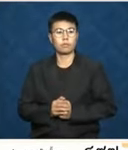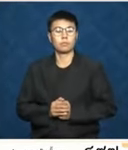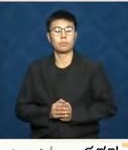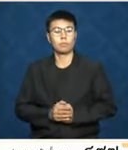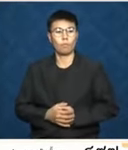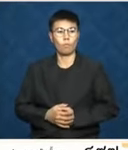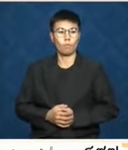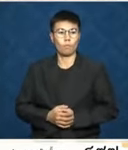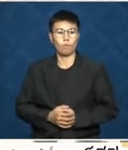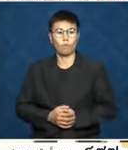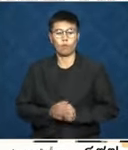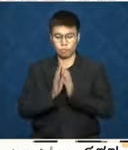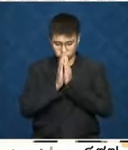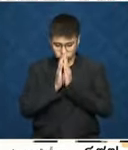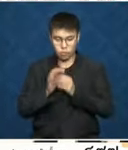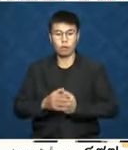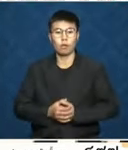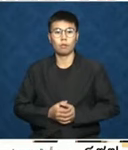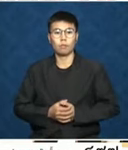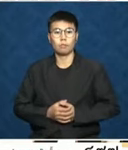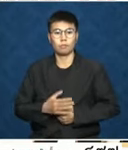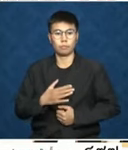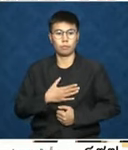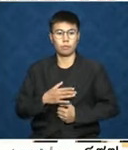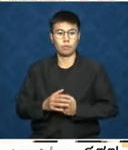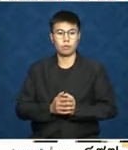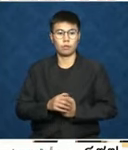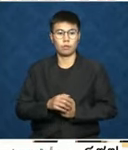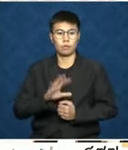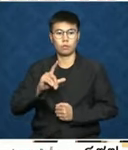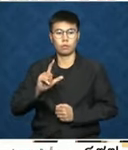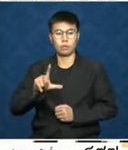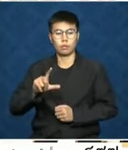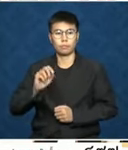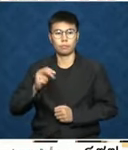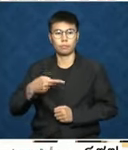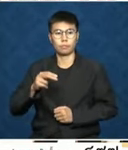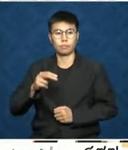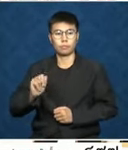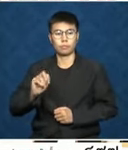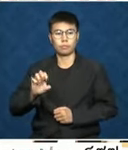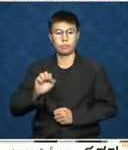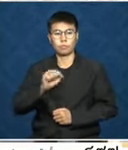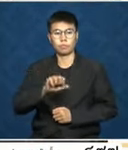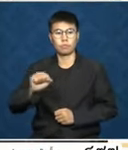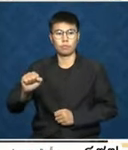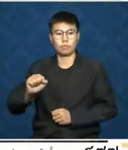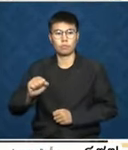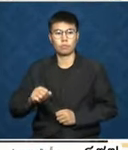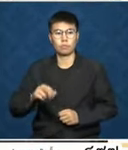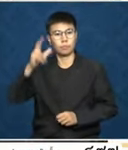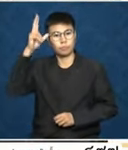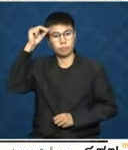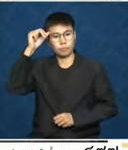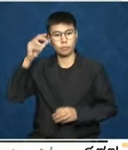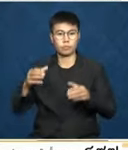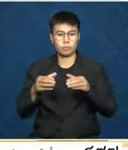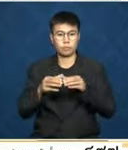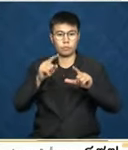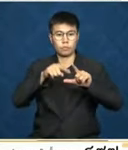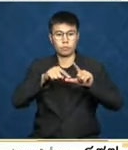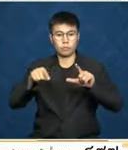ครับท่านประธานสภาที่เคารพครับผมนายชนธานีเชือน้อยสมาชิกสภาผู้แทนราษฎรจังหวัดลำปางเขต3พัก